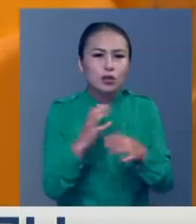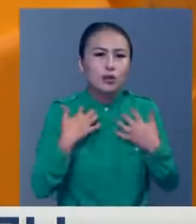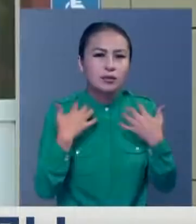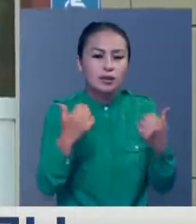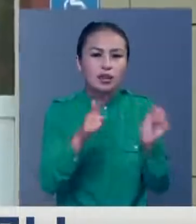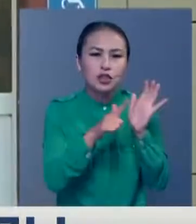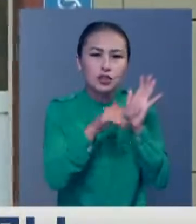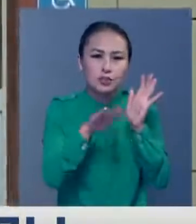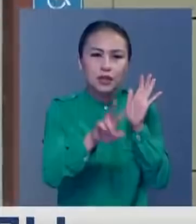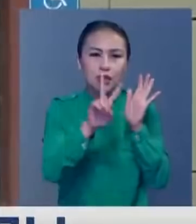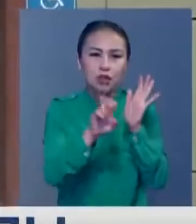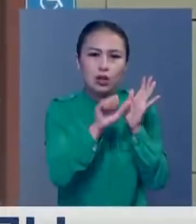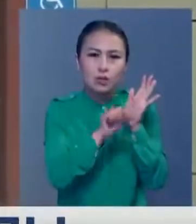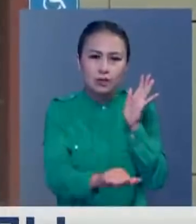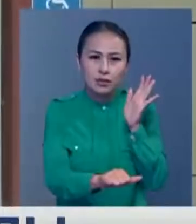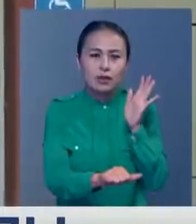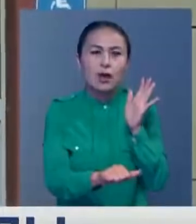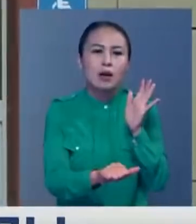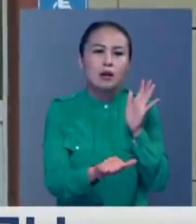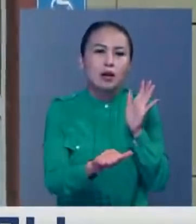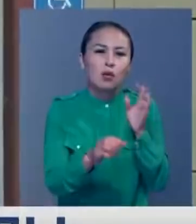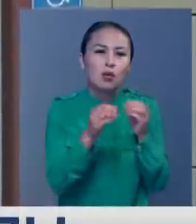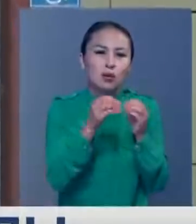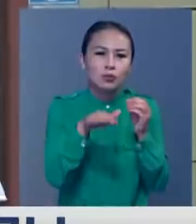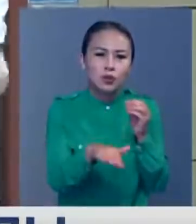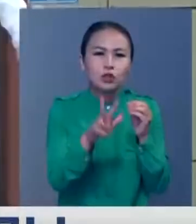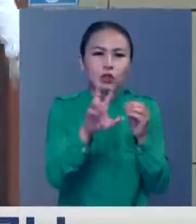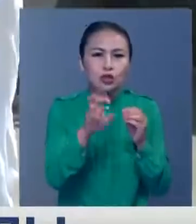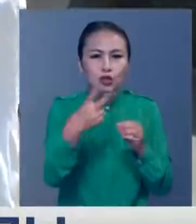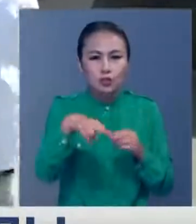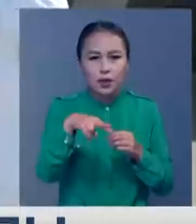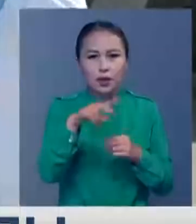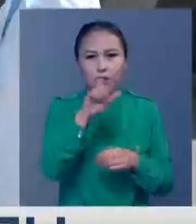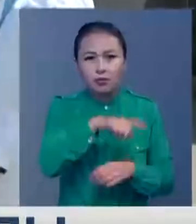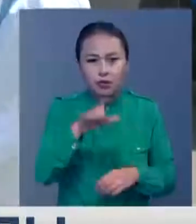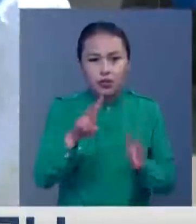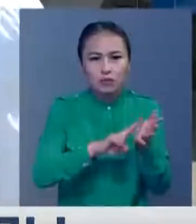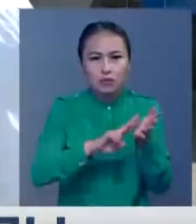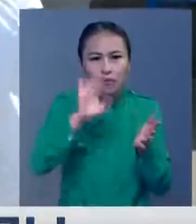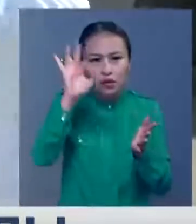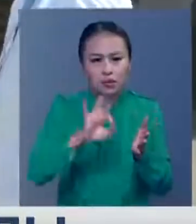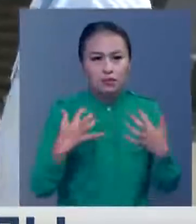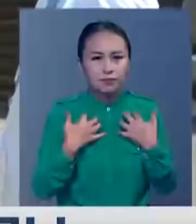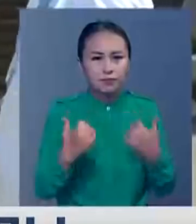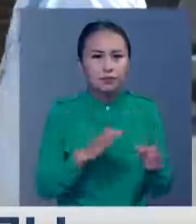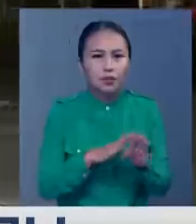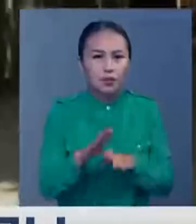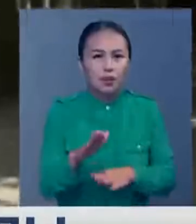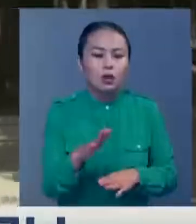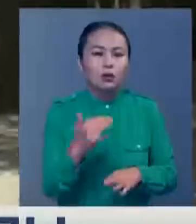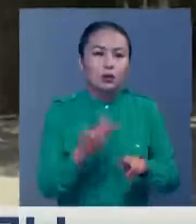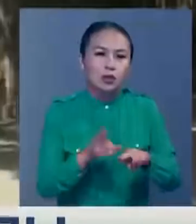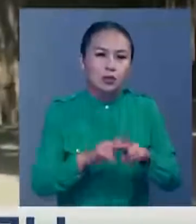емделіп шыққандар саны 7260-ға жетті. 10320 науқастың 70%-ы сауықты деген сөз.